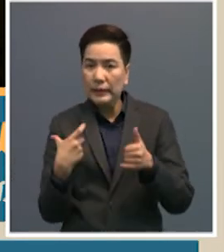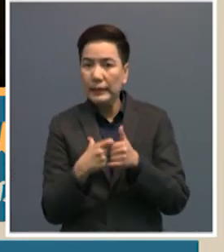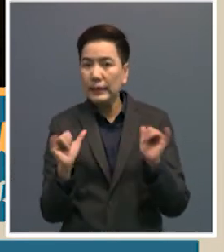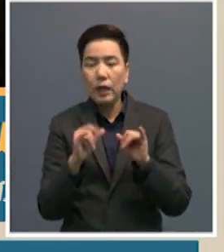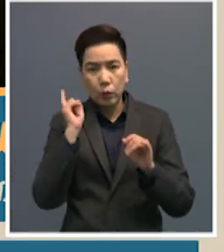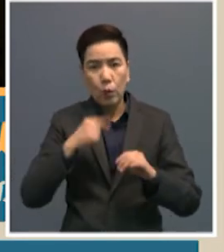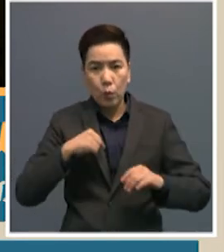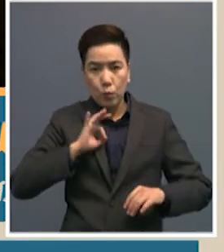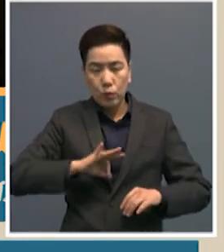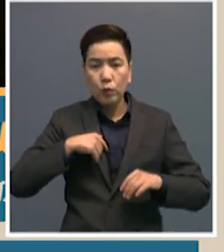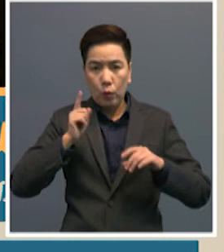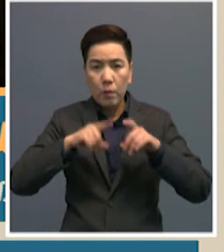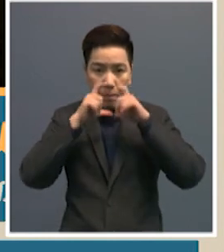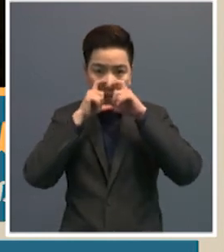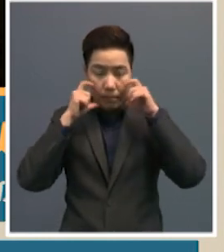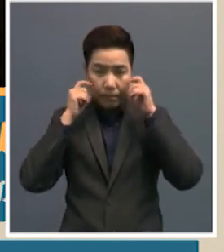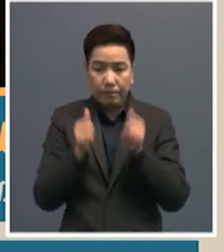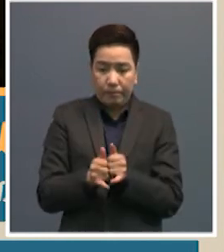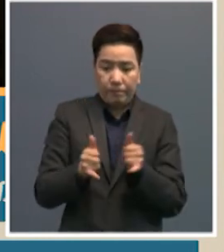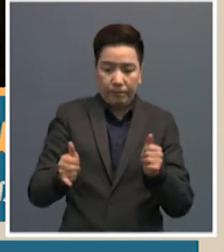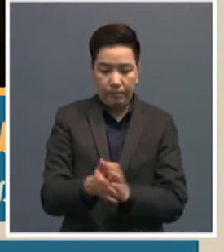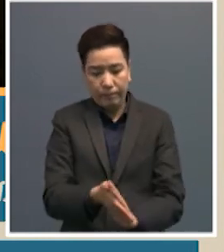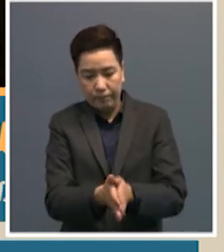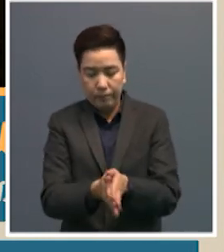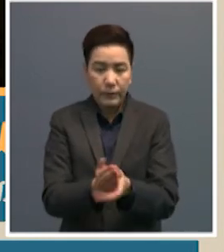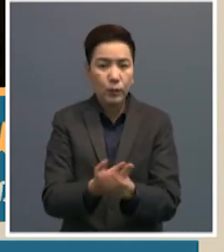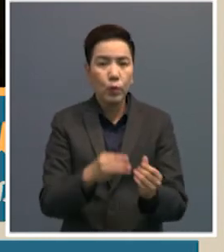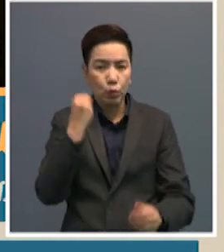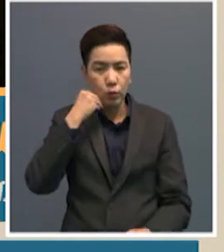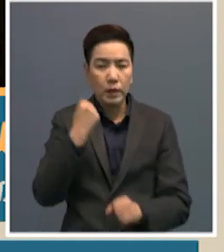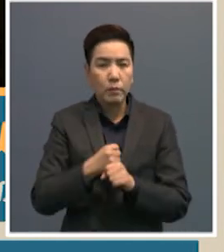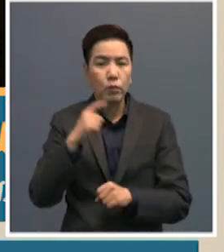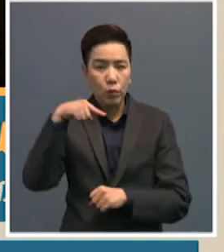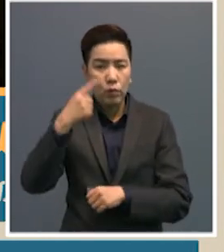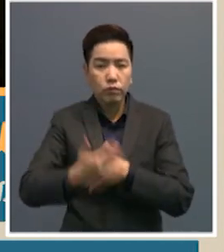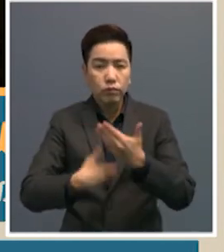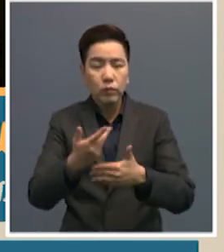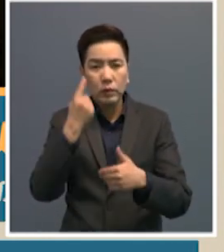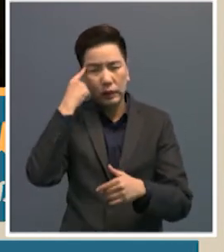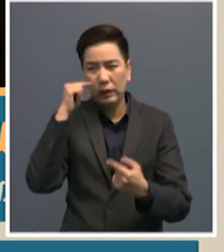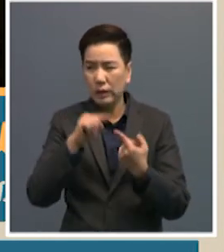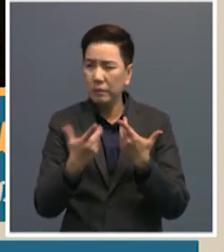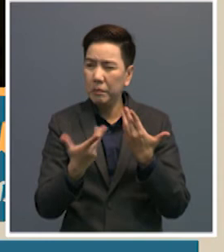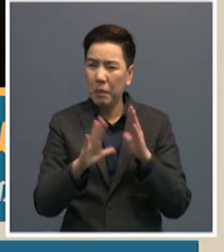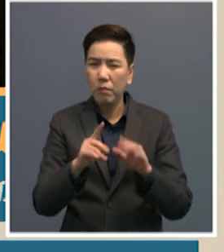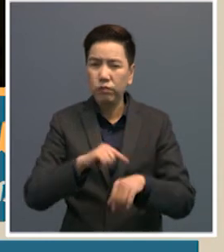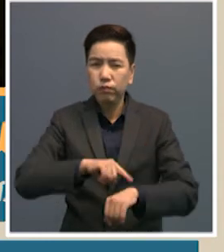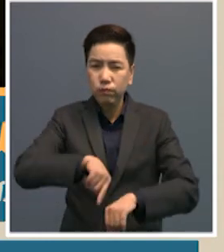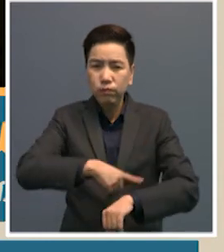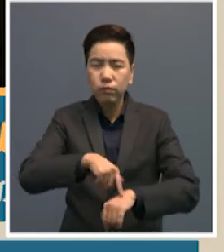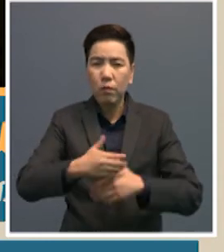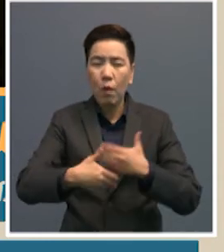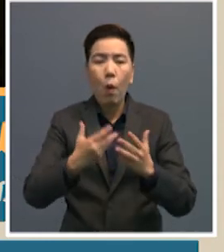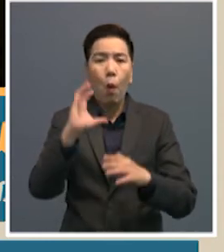ก็ Cนะครับก็ใส่หน้ากากเว้นระยะห่างล้างมือบ่อยๆทำให้ก่อนครับก็คงจะใช้เวลาอีกพอสมคน